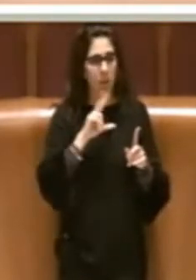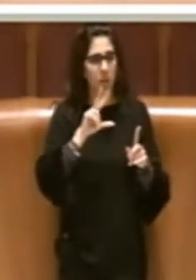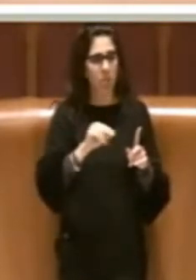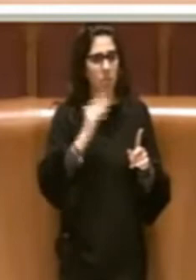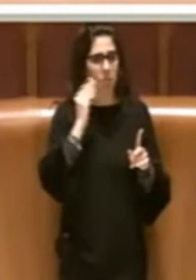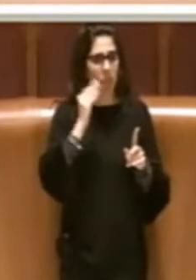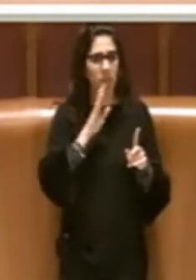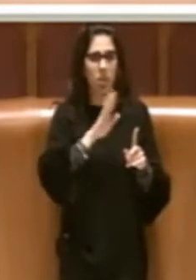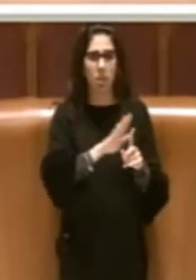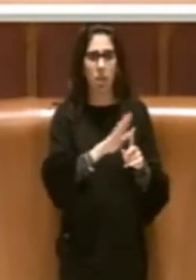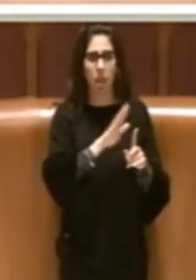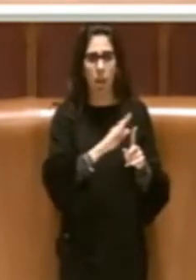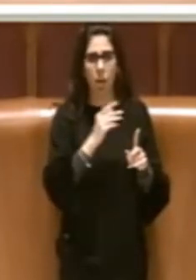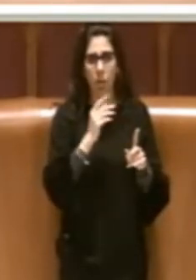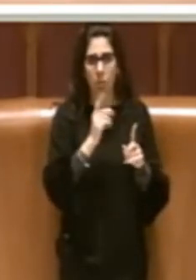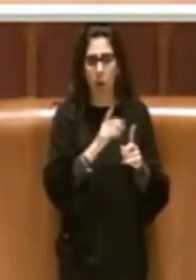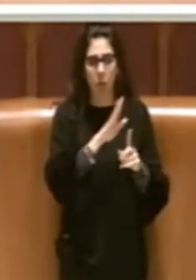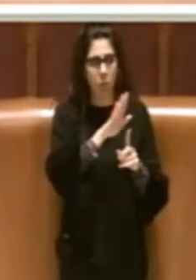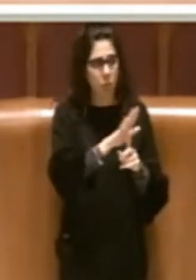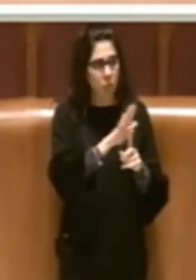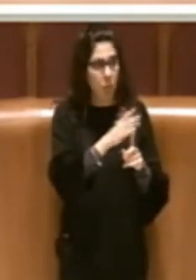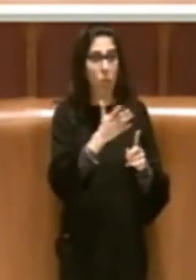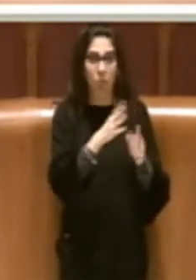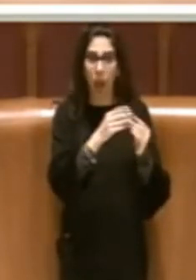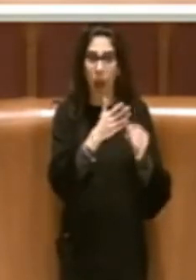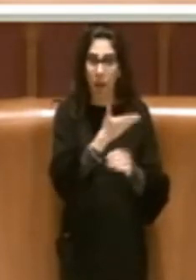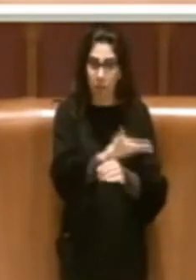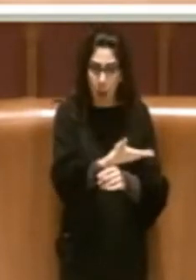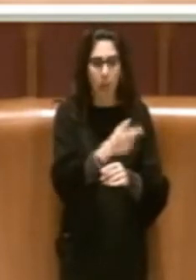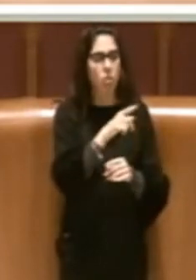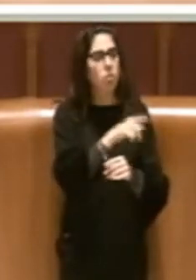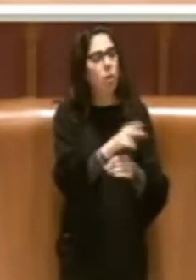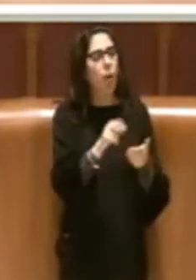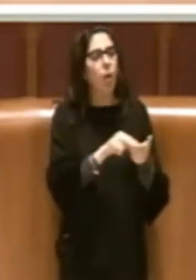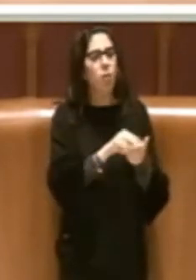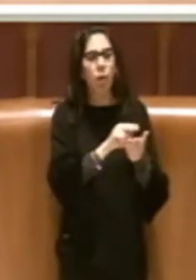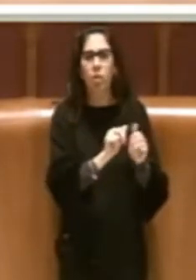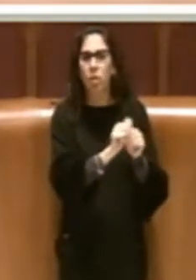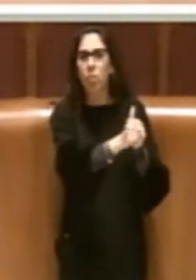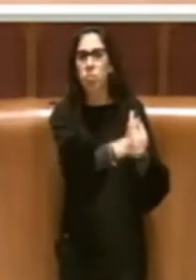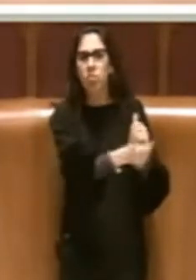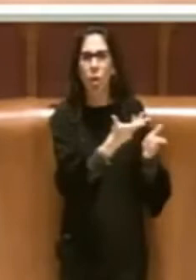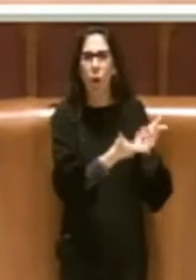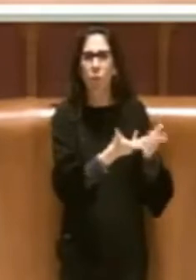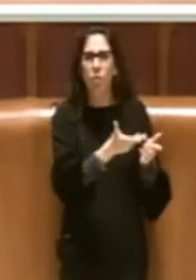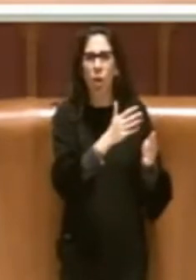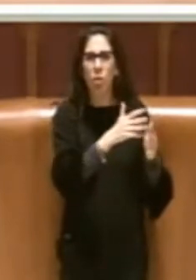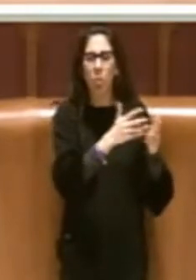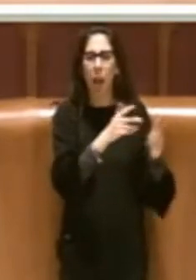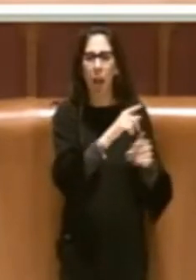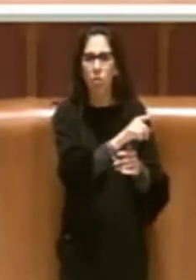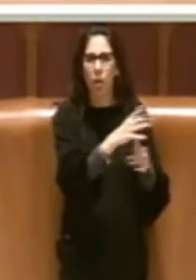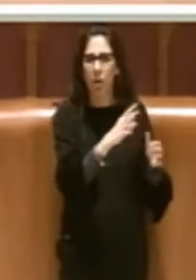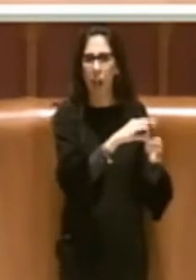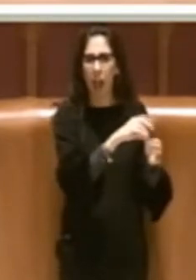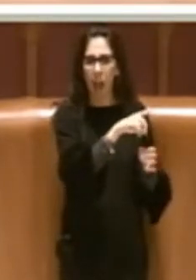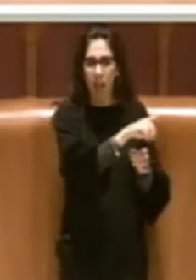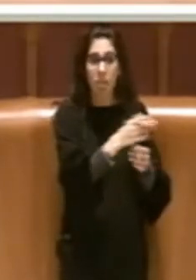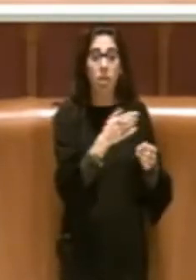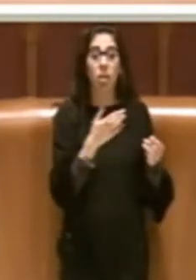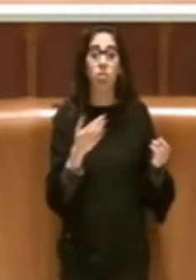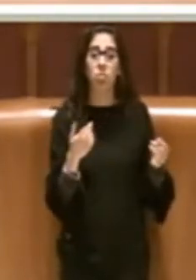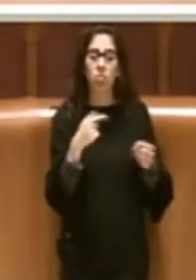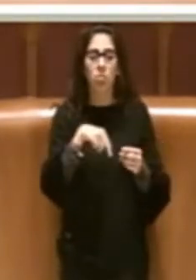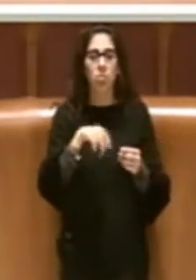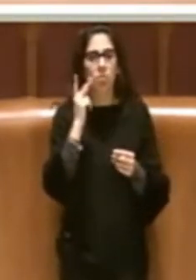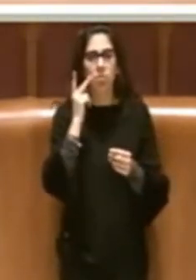sua opinione come ha fatto, peraltro ha votato in difformità rispetto a questa maggioranza, ma noi riteniamo quest'atto veramente